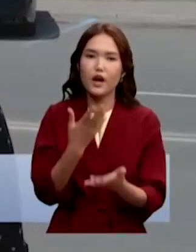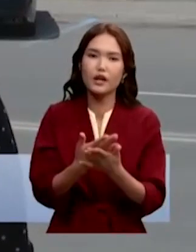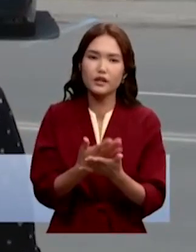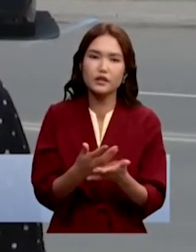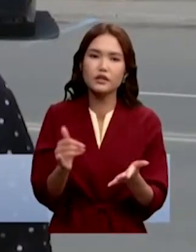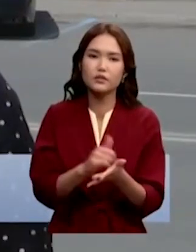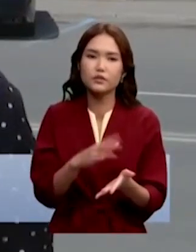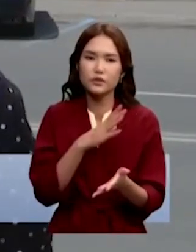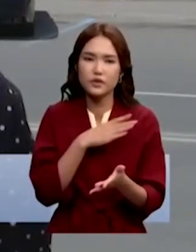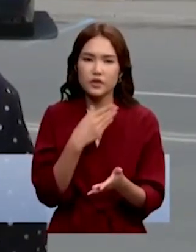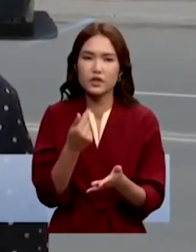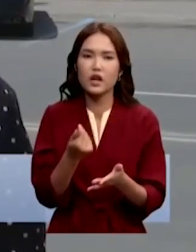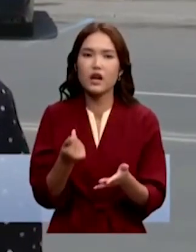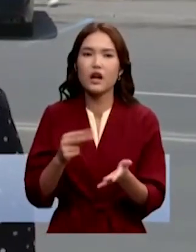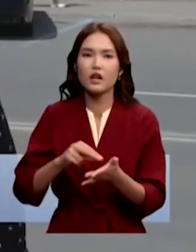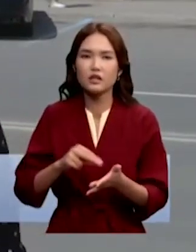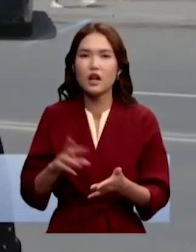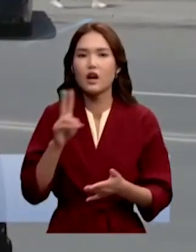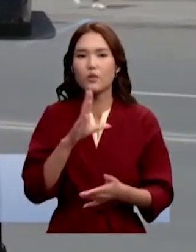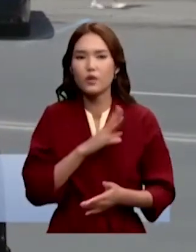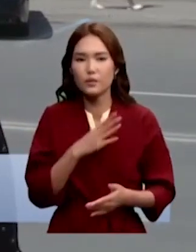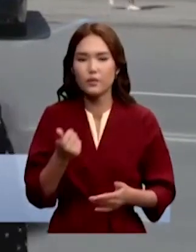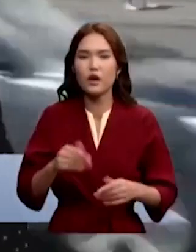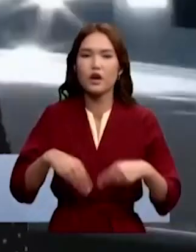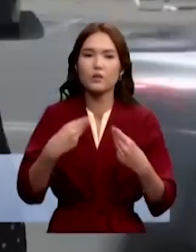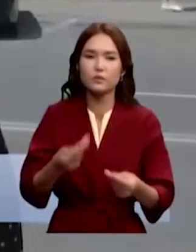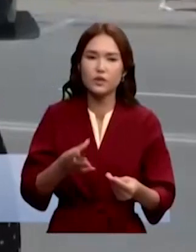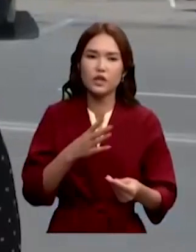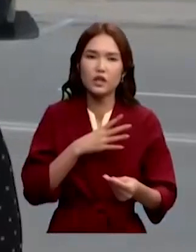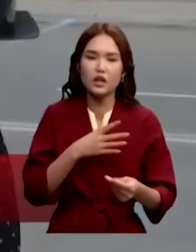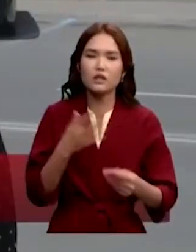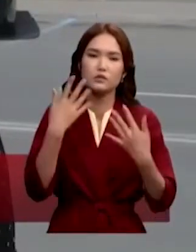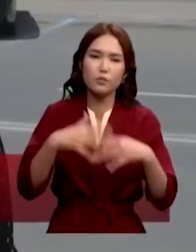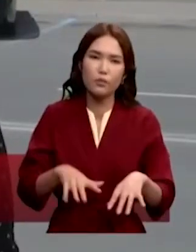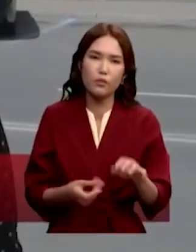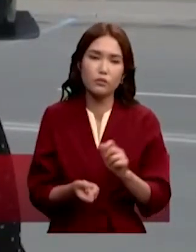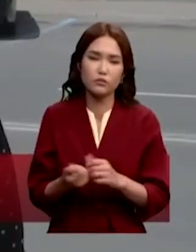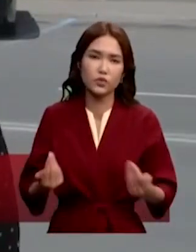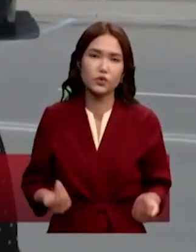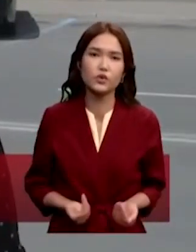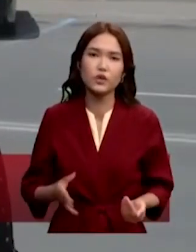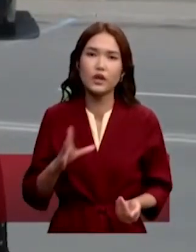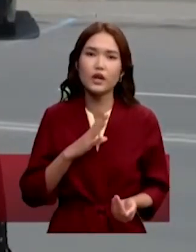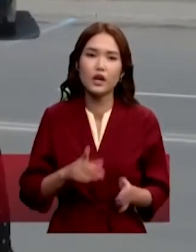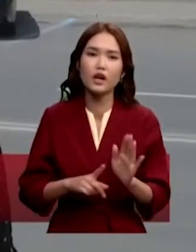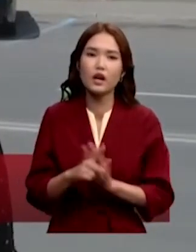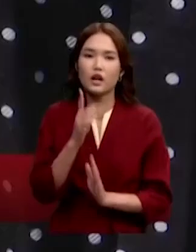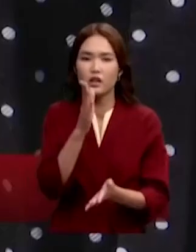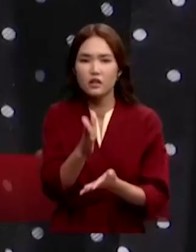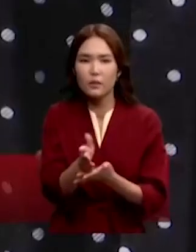магазин, элементарно, который находится во дворах, и мы о них узнаем, элементарно проходя мимо, да, если мы там не живем. Вот это напрямую